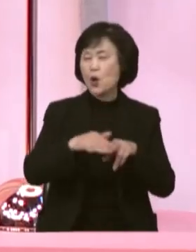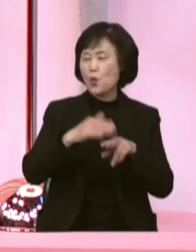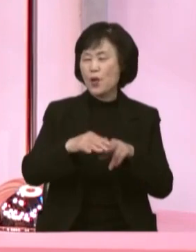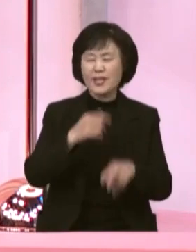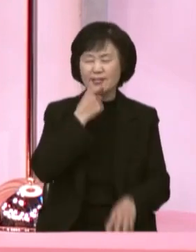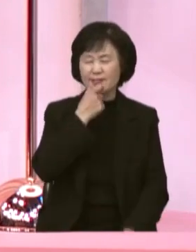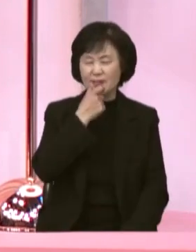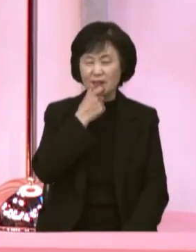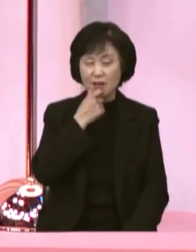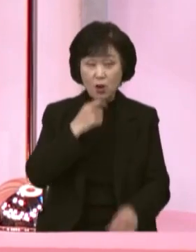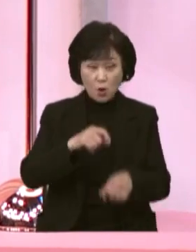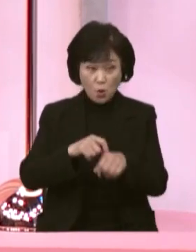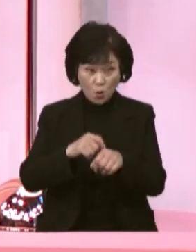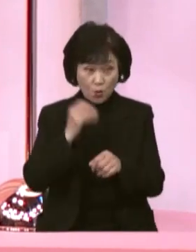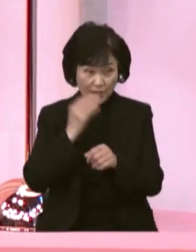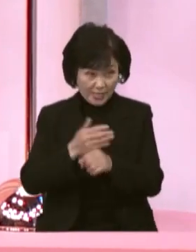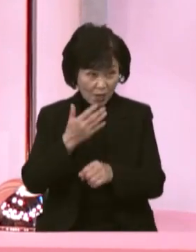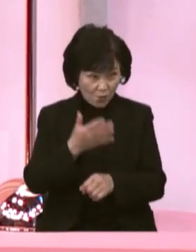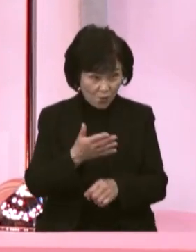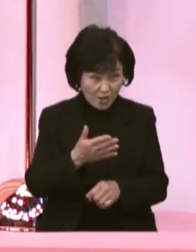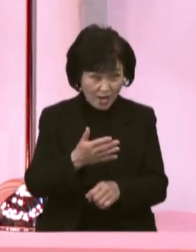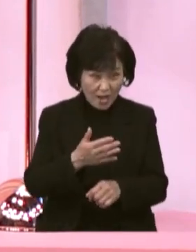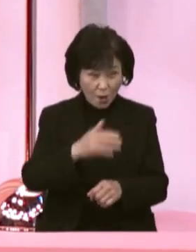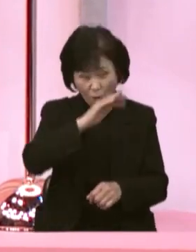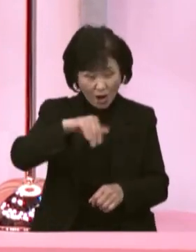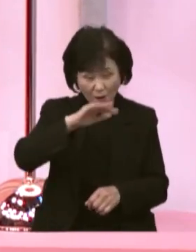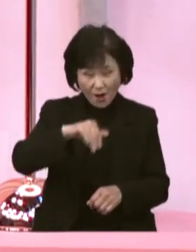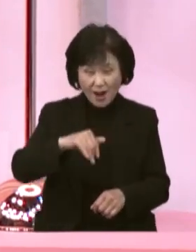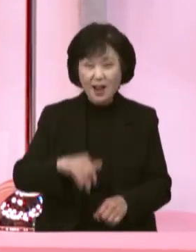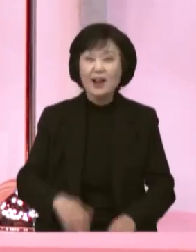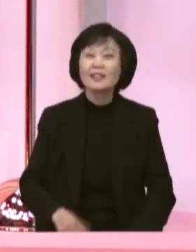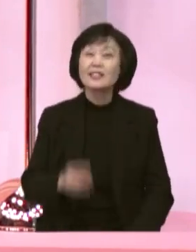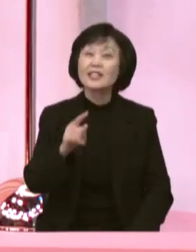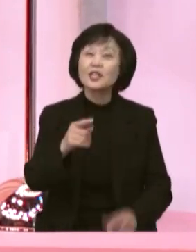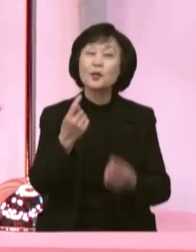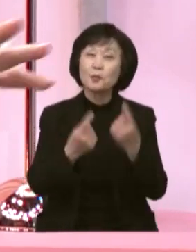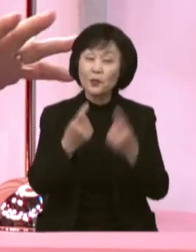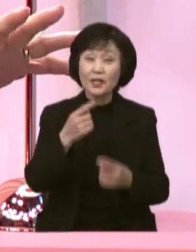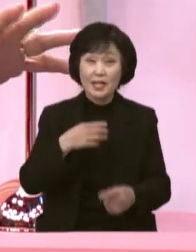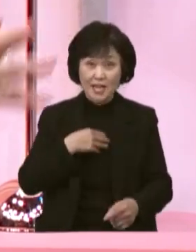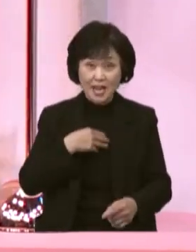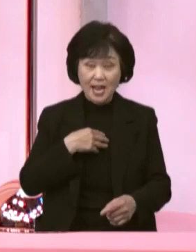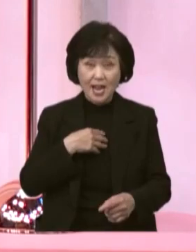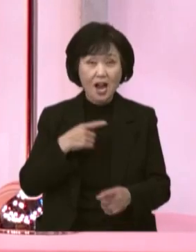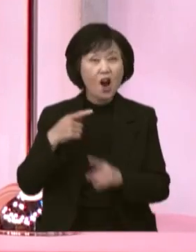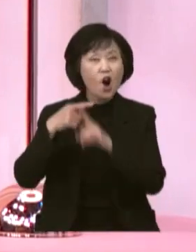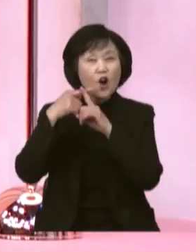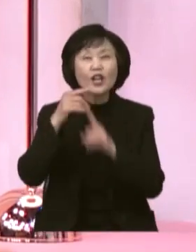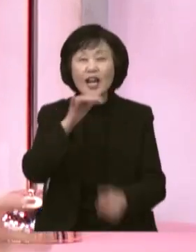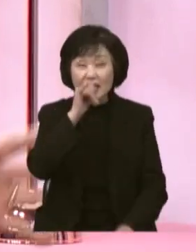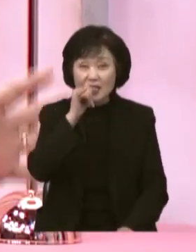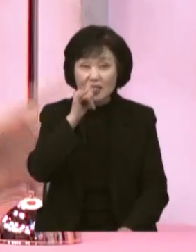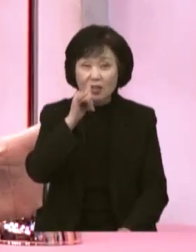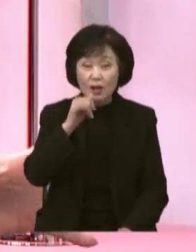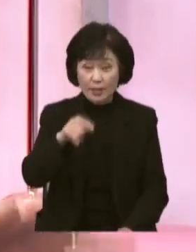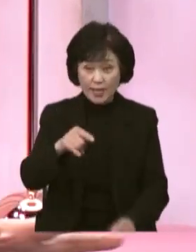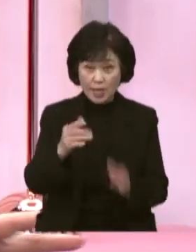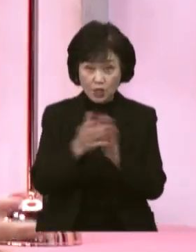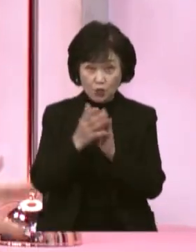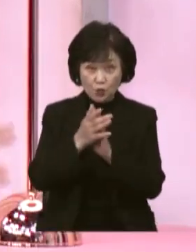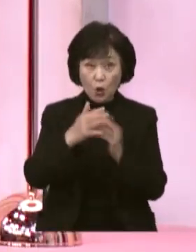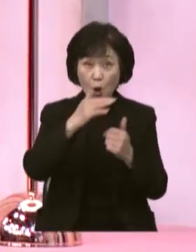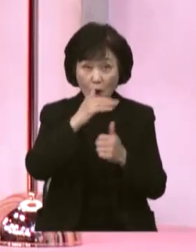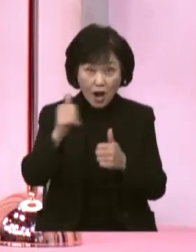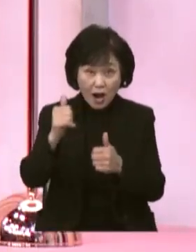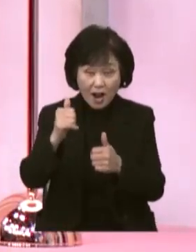역시. 좀 완성이야. 어디냐? 이러고 그냥 거기를 딱 갔을 때 막 사람이 조그만 교회야. 근데 꽉